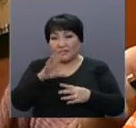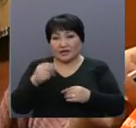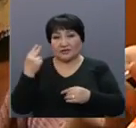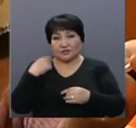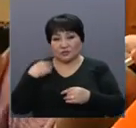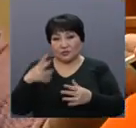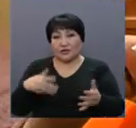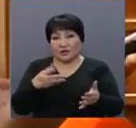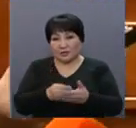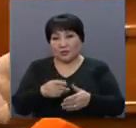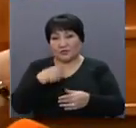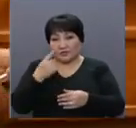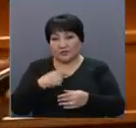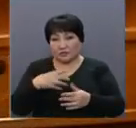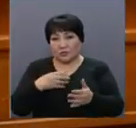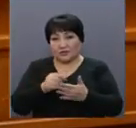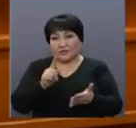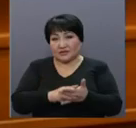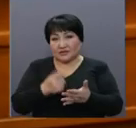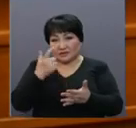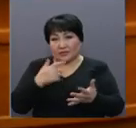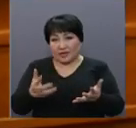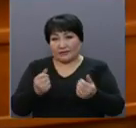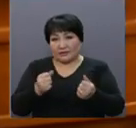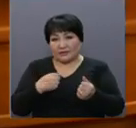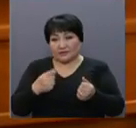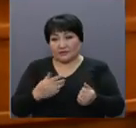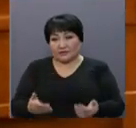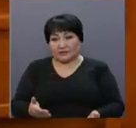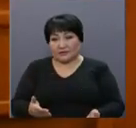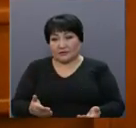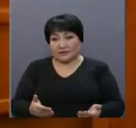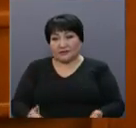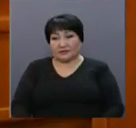Сонда өзіне міндеттеме алды. Қазір под домашним арестом, да, находится? Он сейчас под залогом.